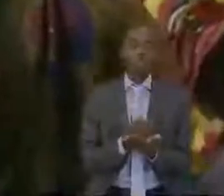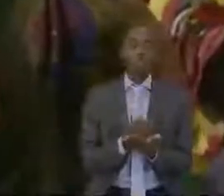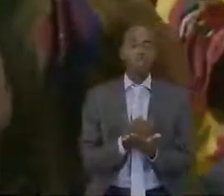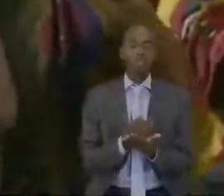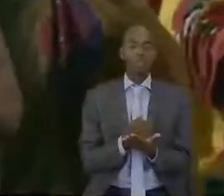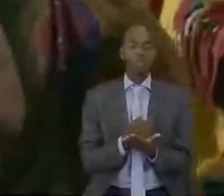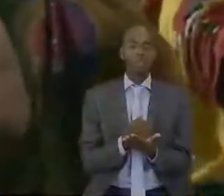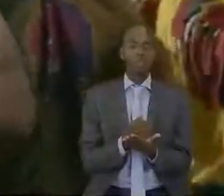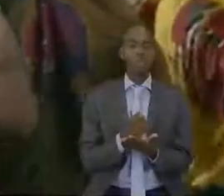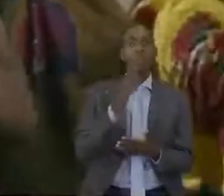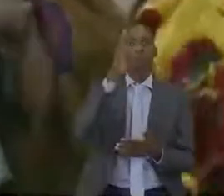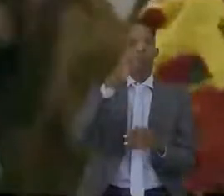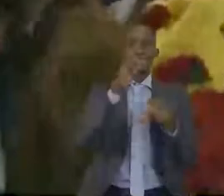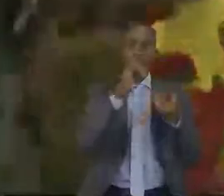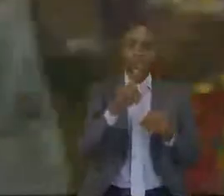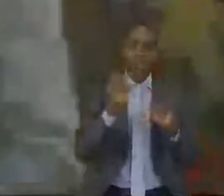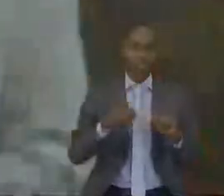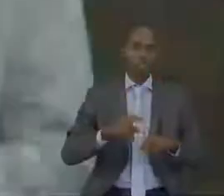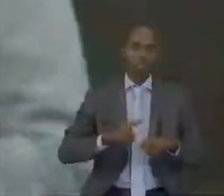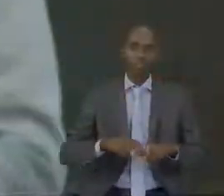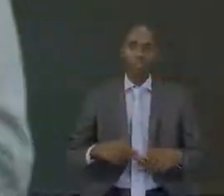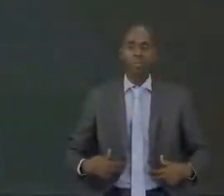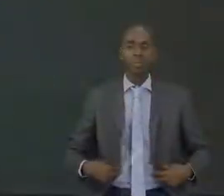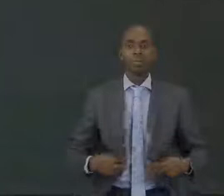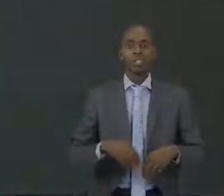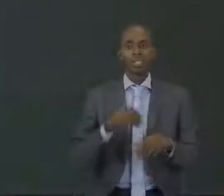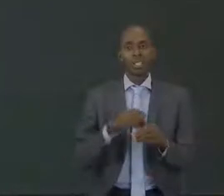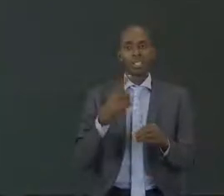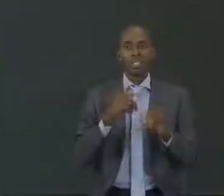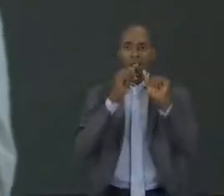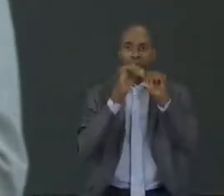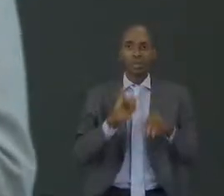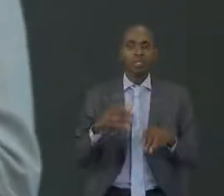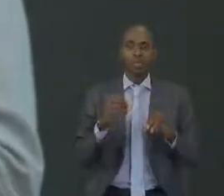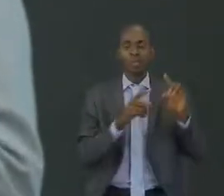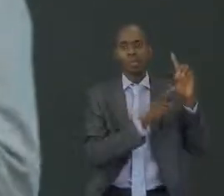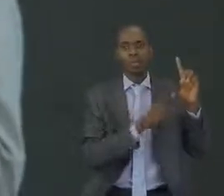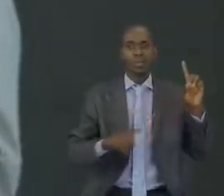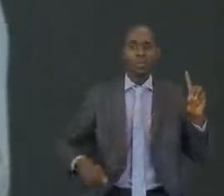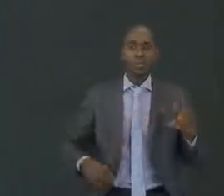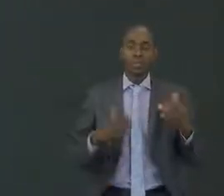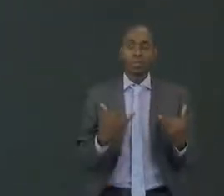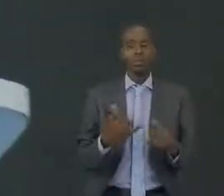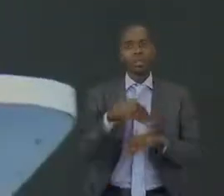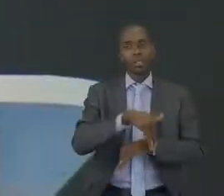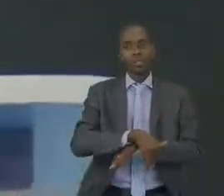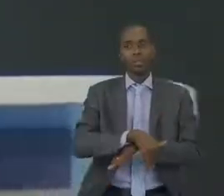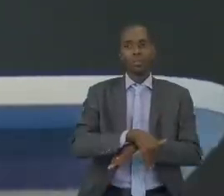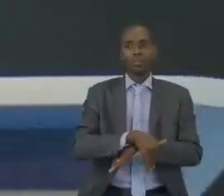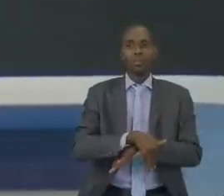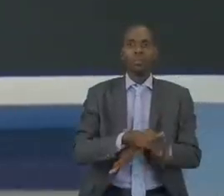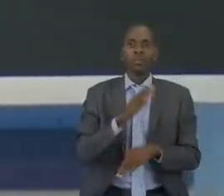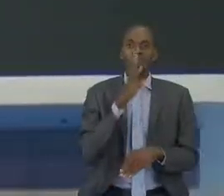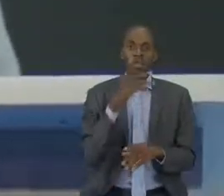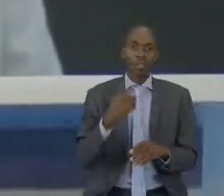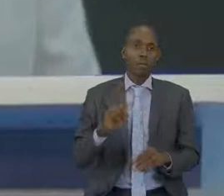Que Dieu vous bénisse pour vous asseoir dans la bénédiction du Seigneur. Ce soir étant la première